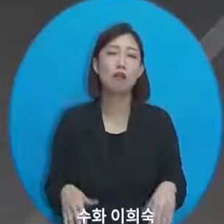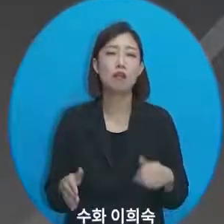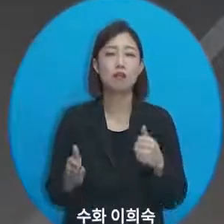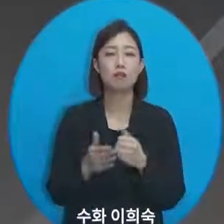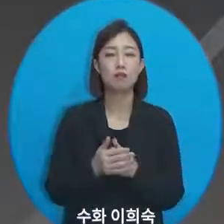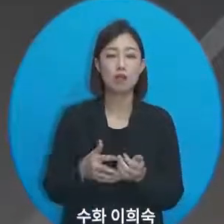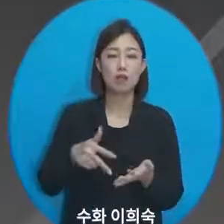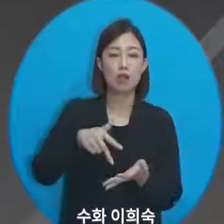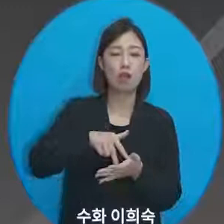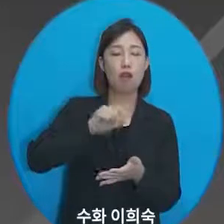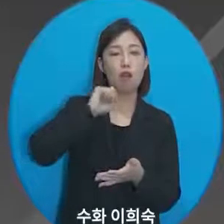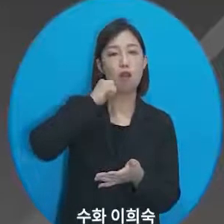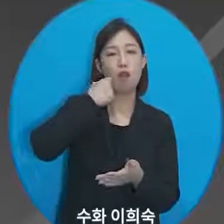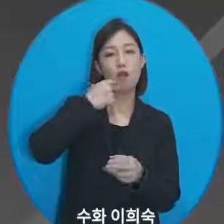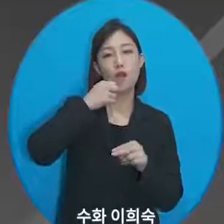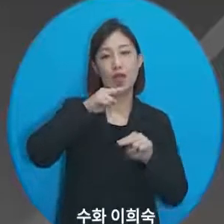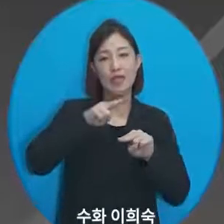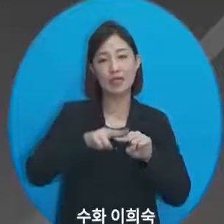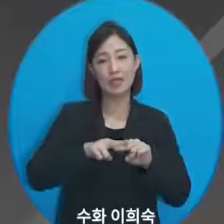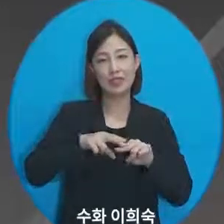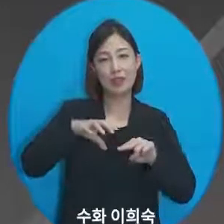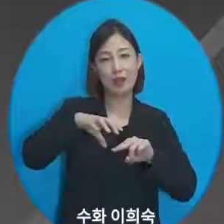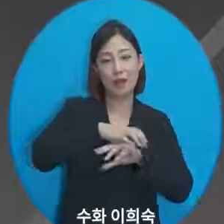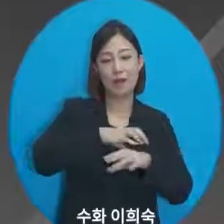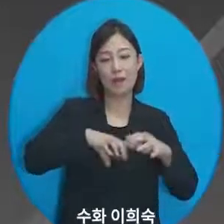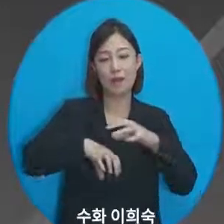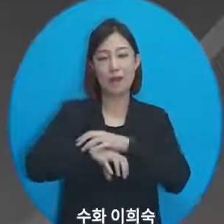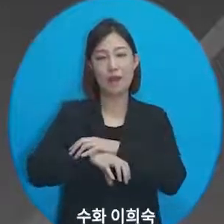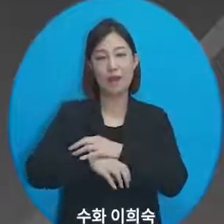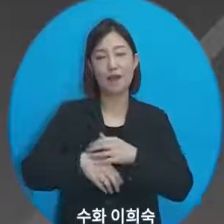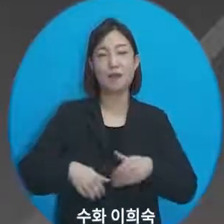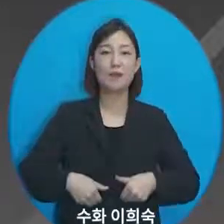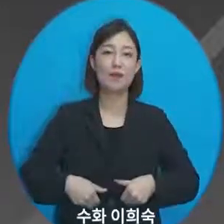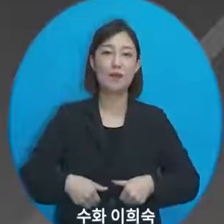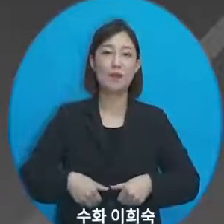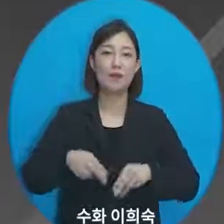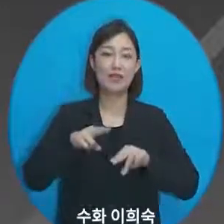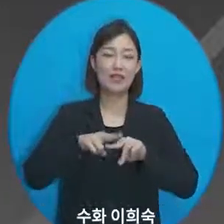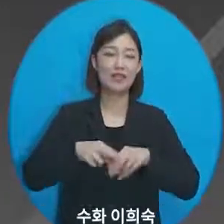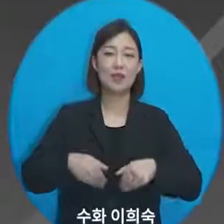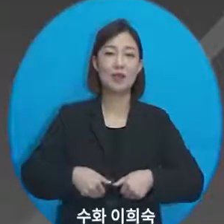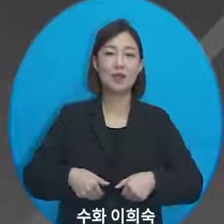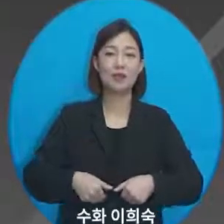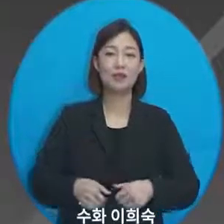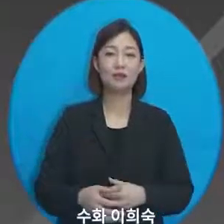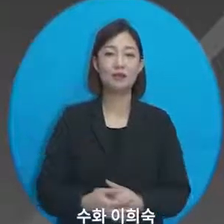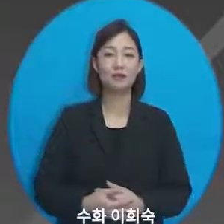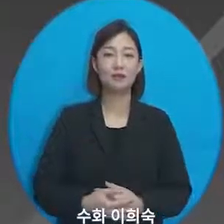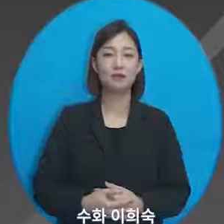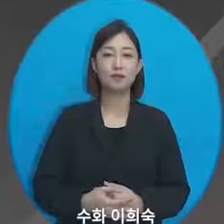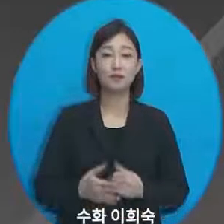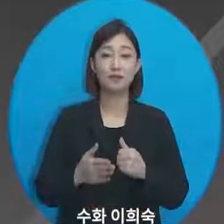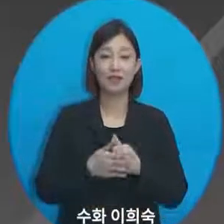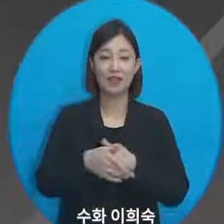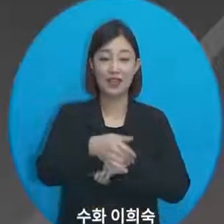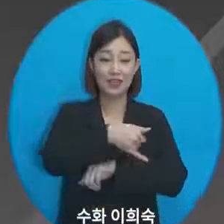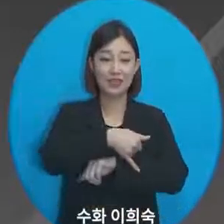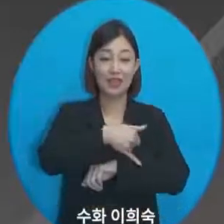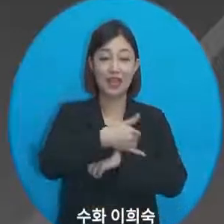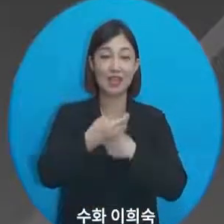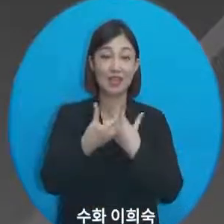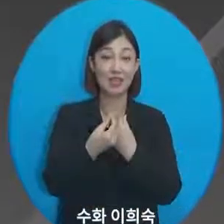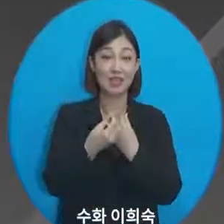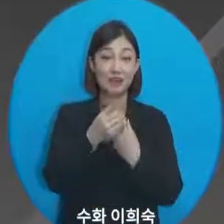앉아서 갈아 신을 수 있는 의자 공간이 절대적으로 필요하다라는 거죠. 그래서 이거는